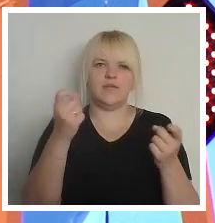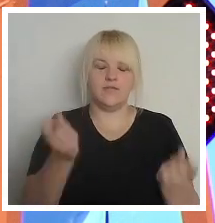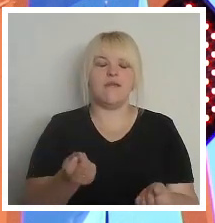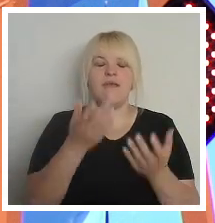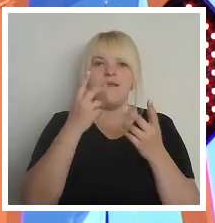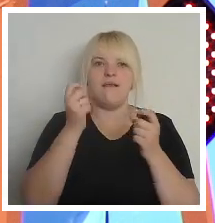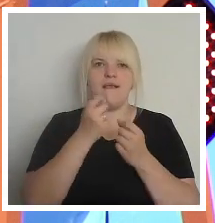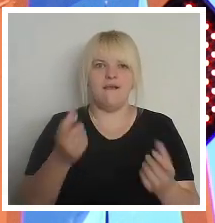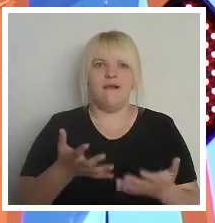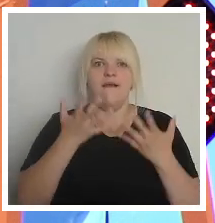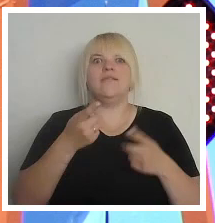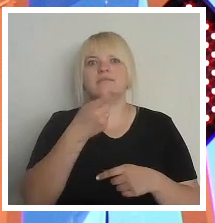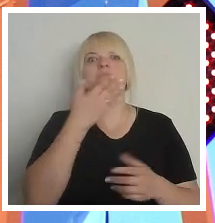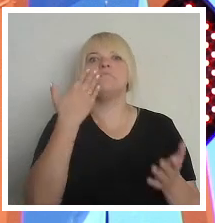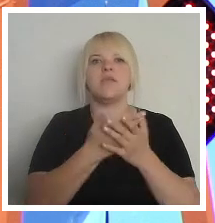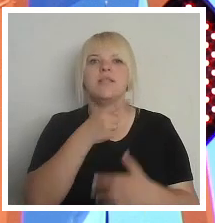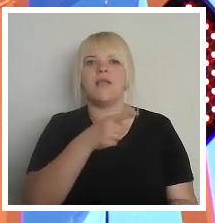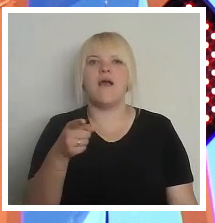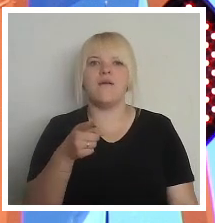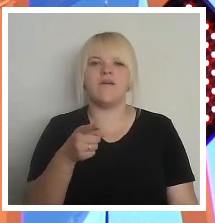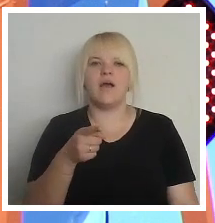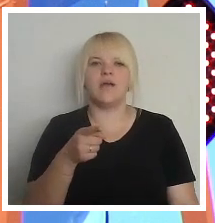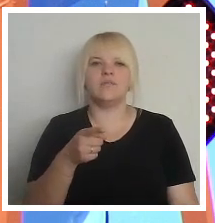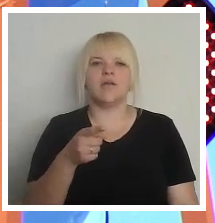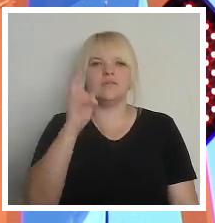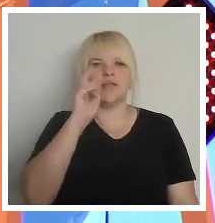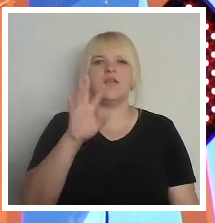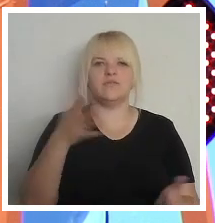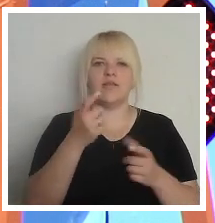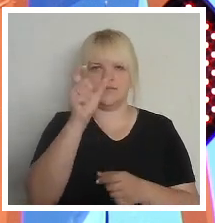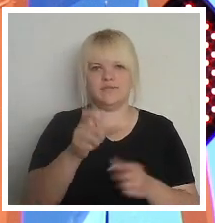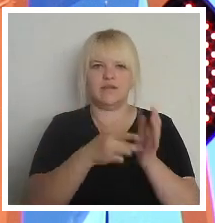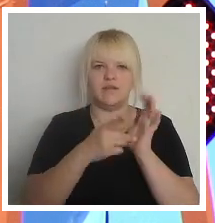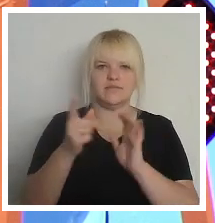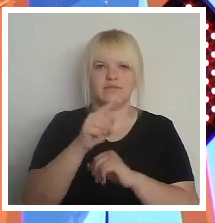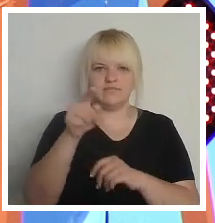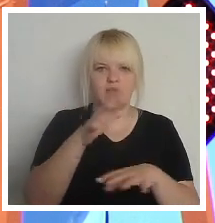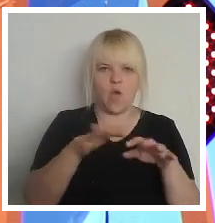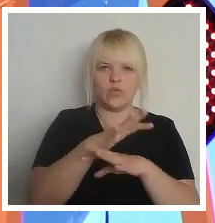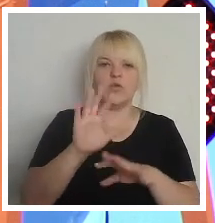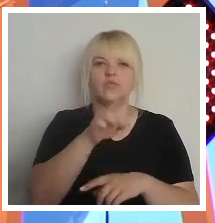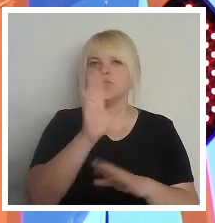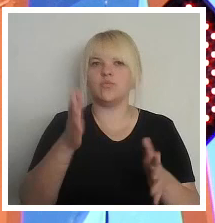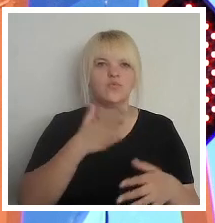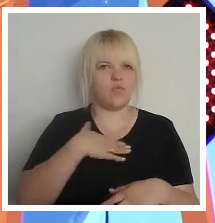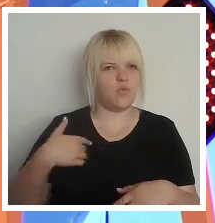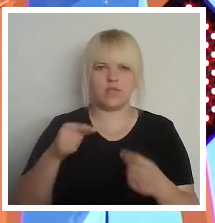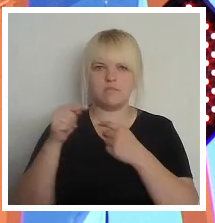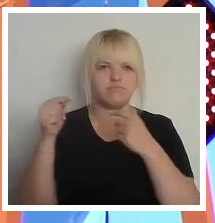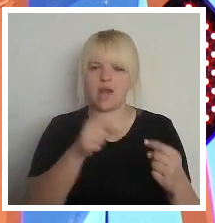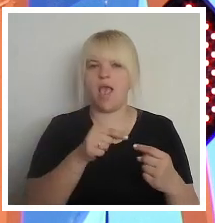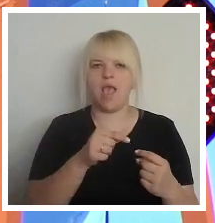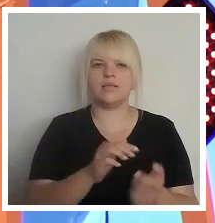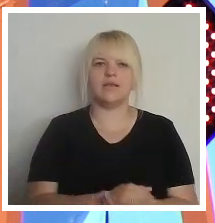reakcija par šādu piedāvājumu. Es nezinu, vai te kāds cilvēks auditorijā ir no viņiem, bet tur būtu ļoti liela pretestība, jo...